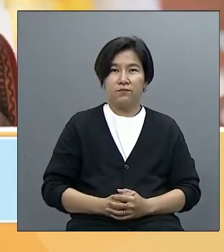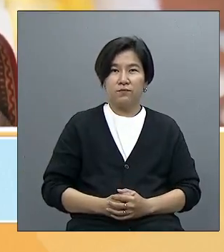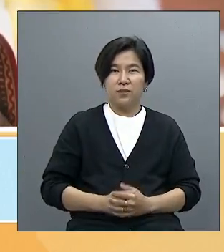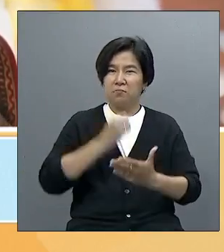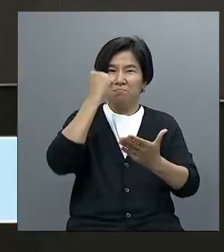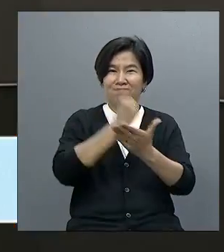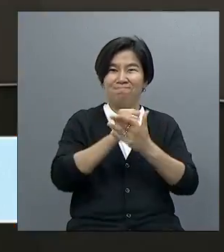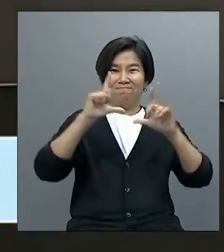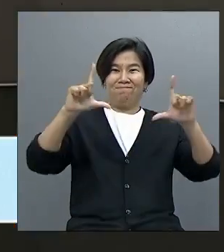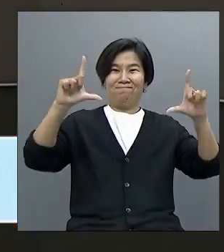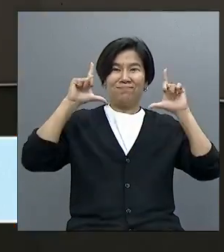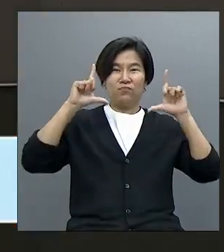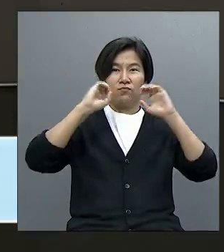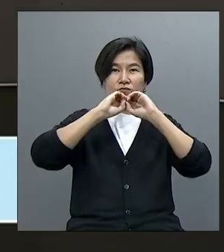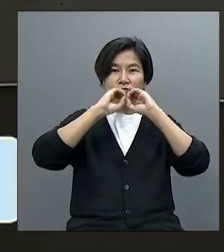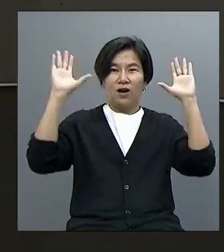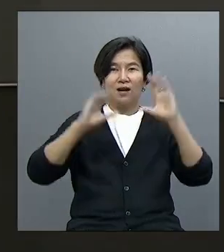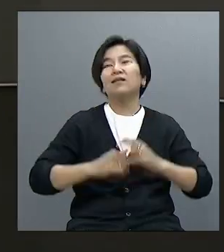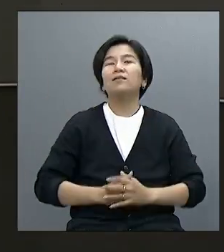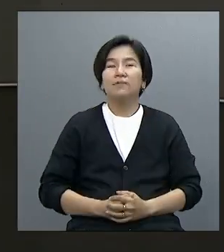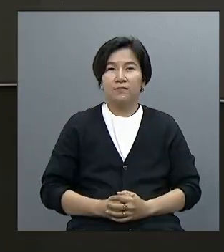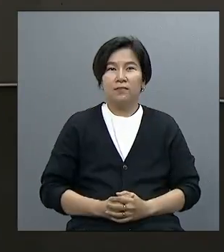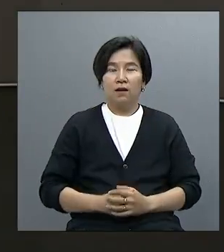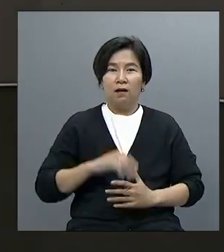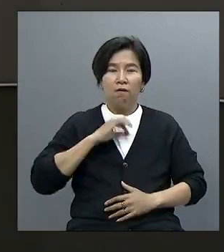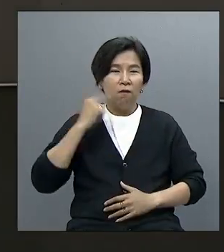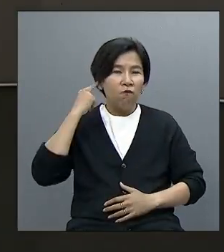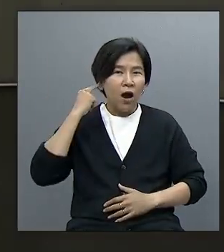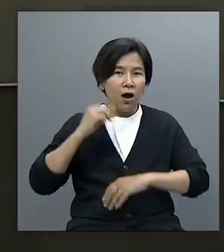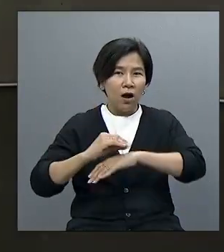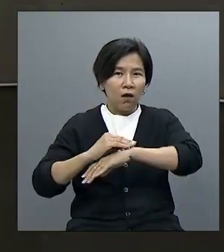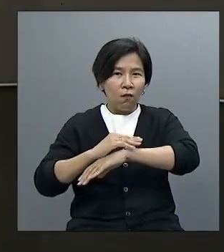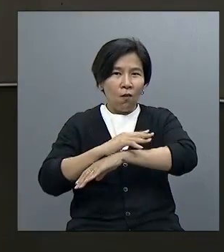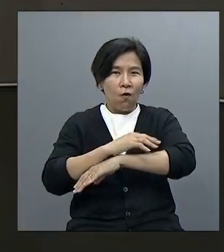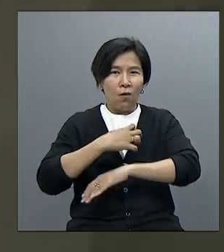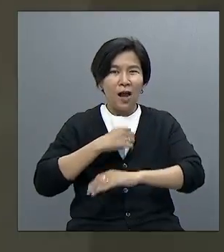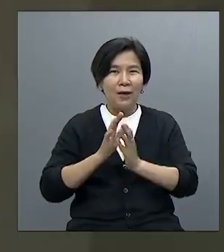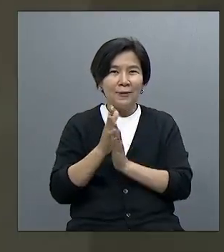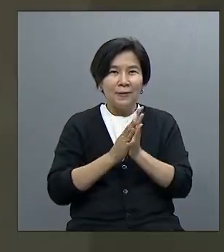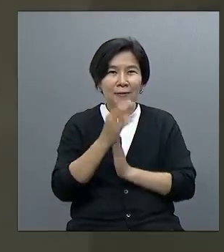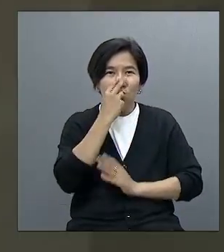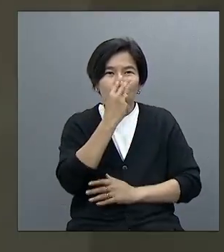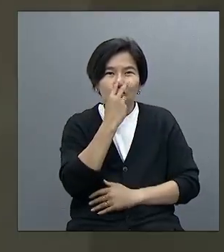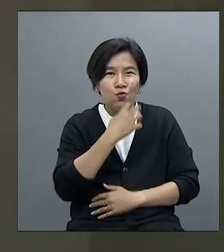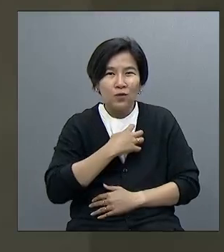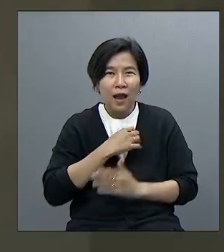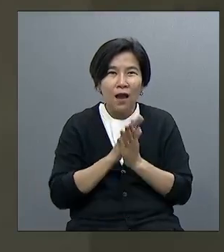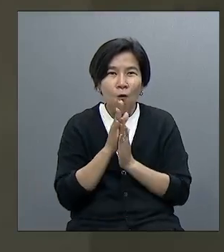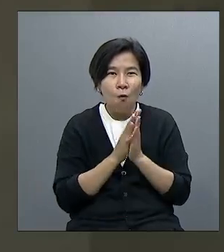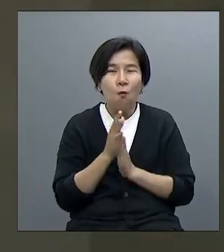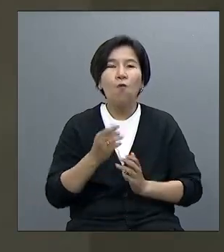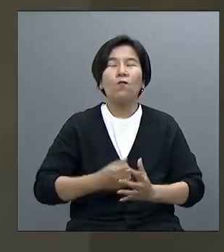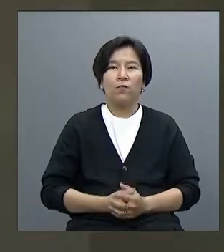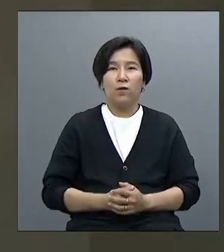คนทิ้งลุกเหมือนกันอาจารย์คนทิ้งผมลุกแล้ว นี่เห็นอยากชมแล้ว พลังงานของทั้งสองท่านเนี่ยบอกเลยว่าทั้ง